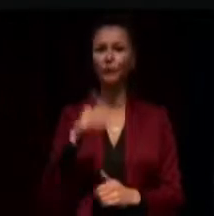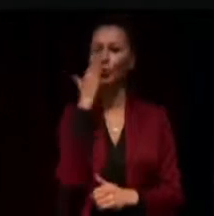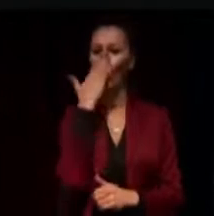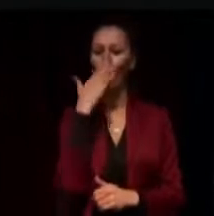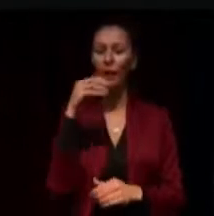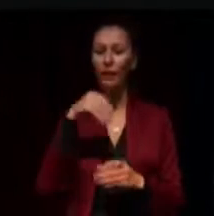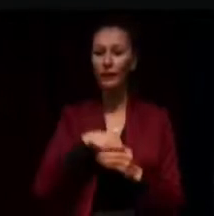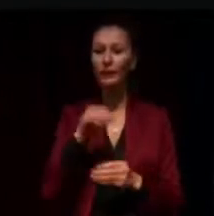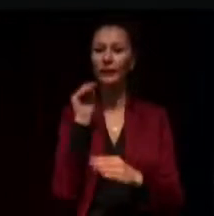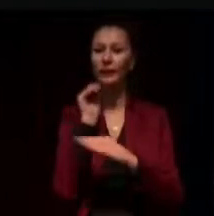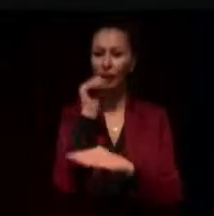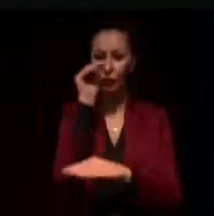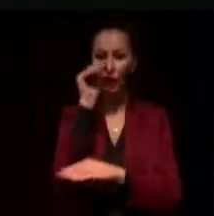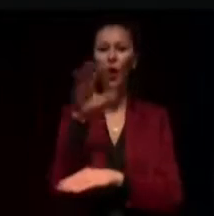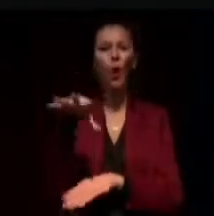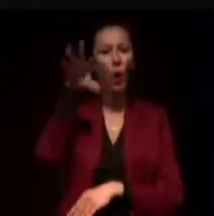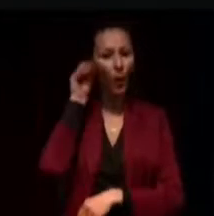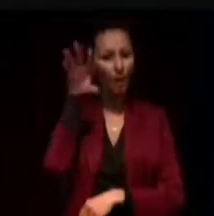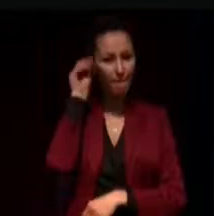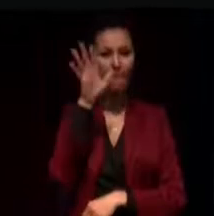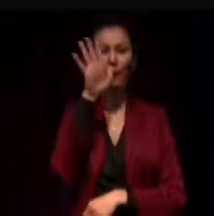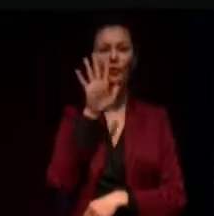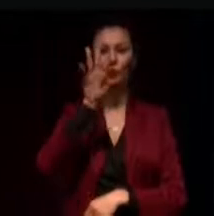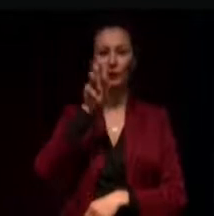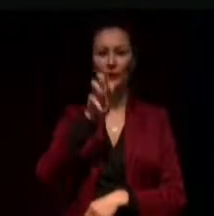doğa ve yaşayarak öğrenme